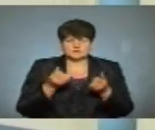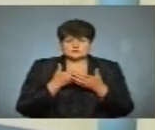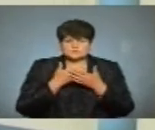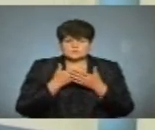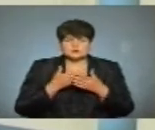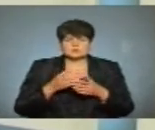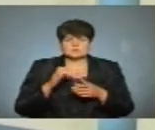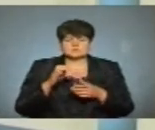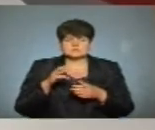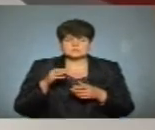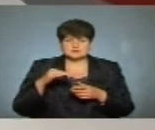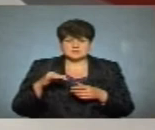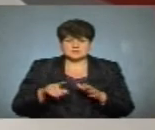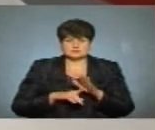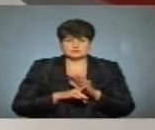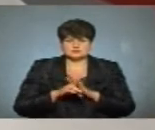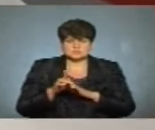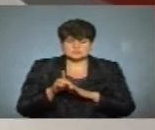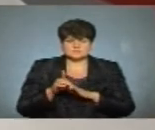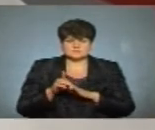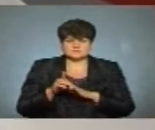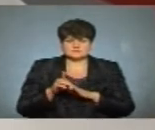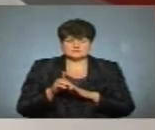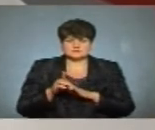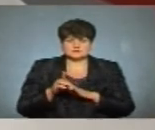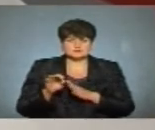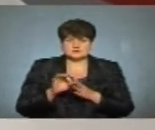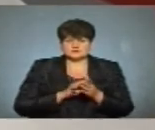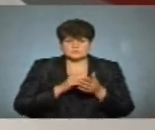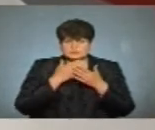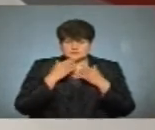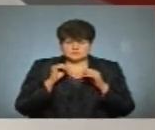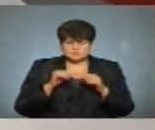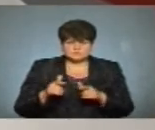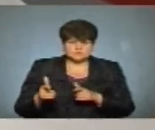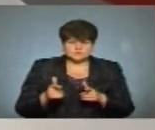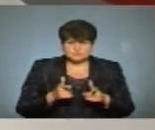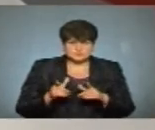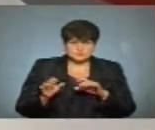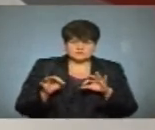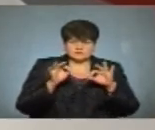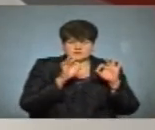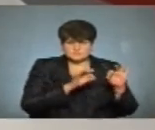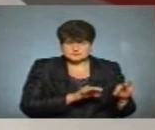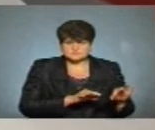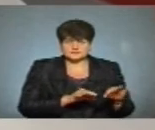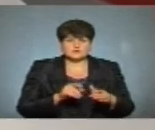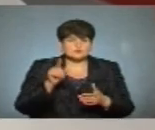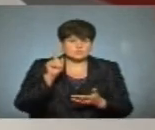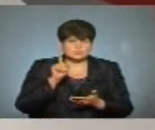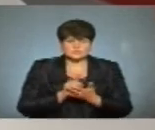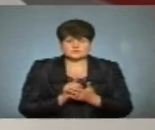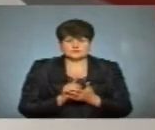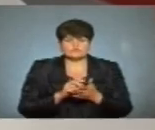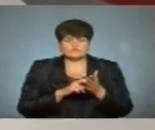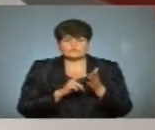вас застала, скажімо так, зразу ви не мали можливості підготуватися і вивести. Обов'язково